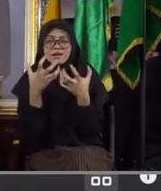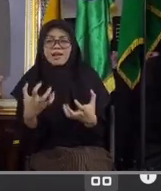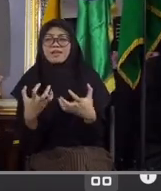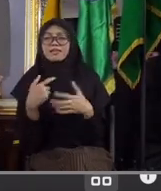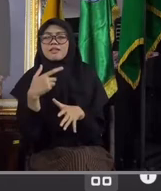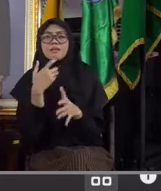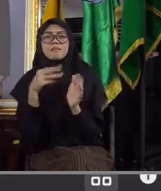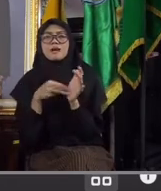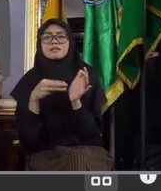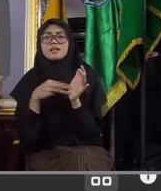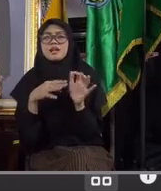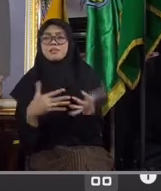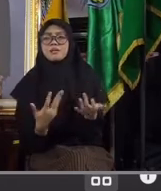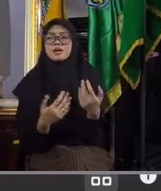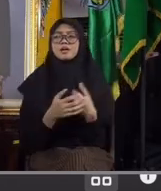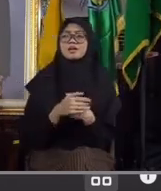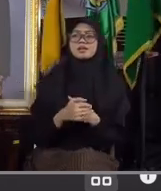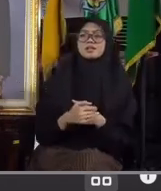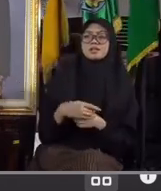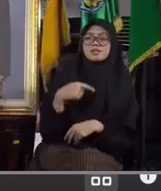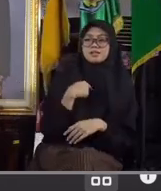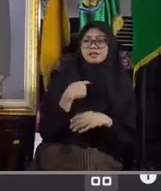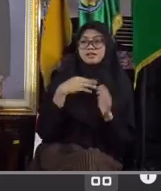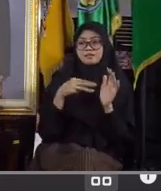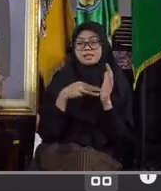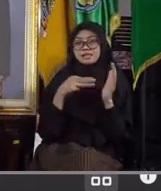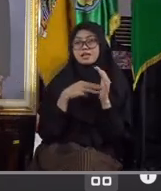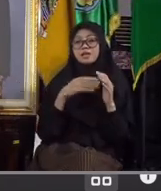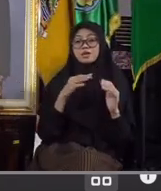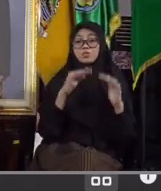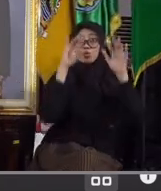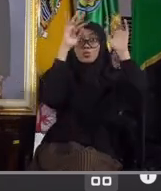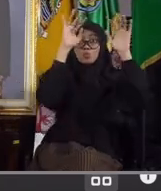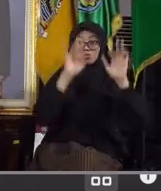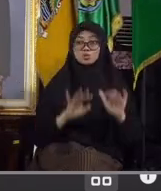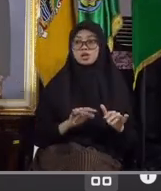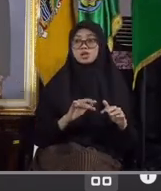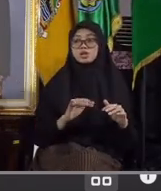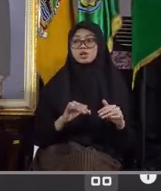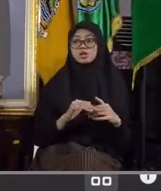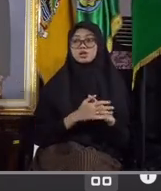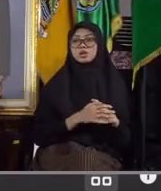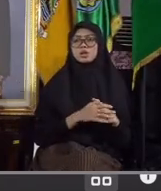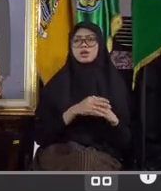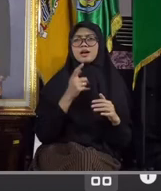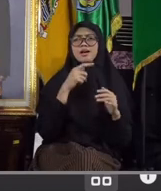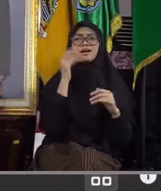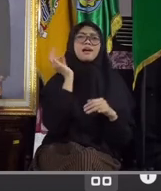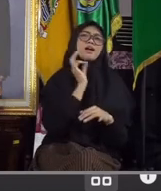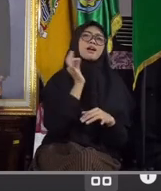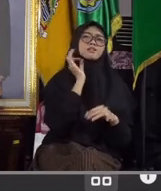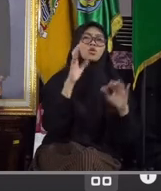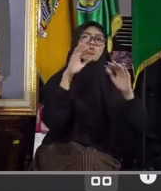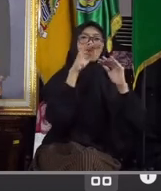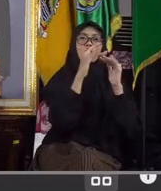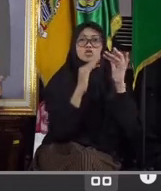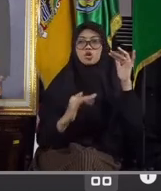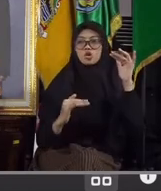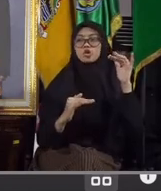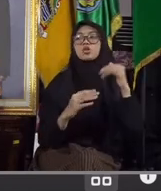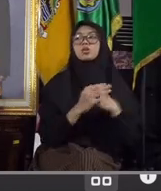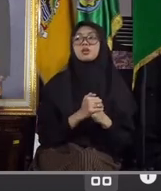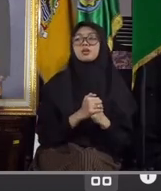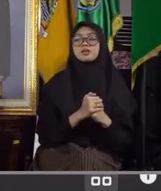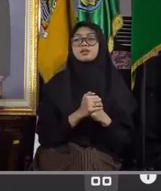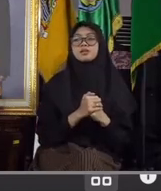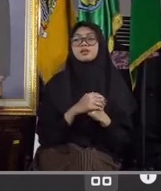apa? Yang pertama karena di musim penghujan itu kelurahan kami sering longsor. Longsor.